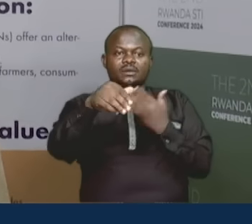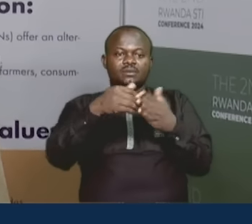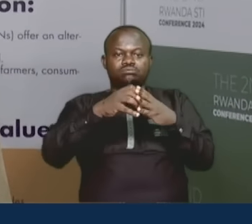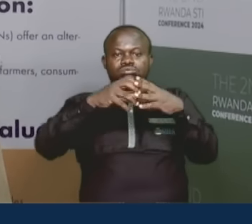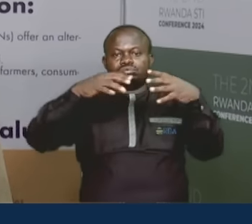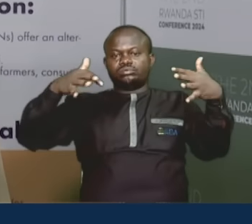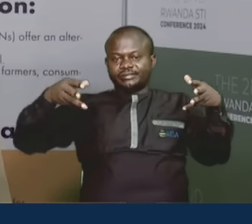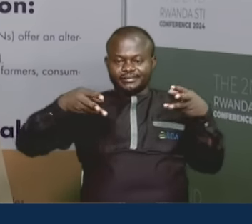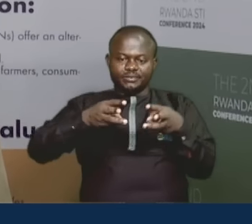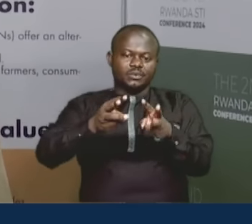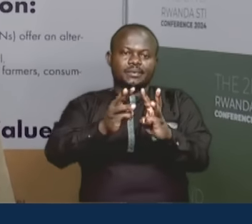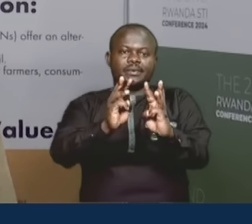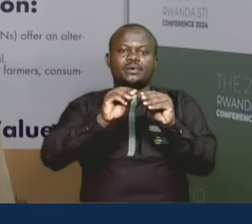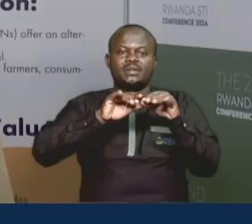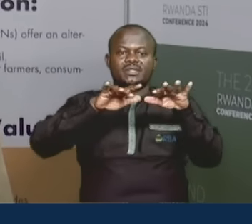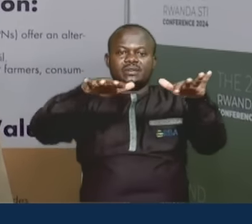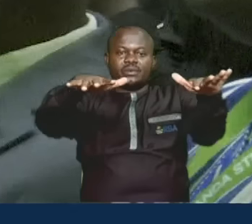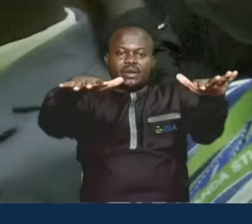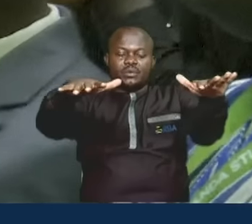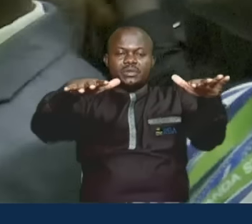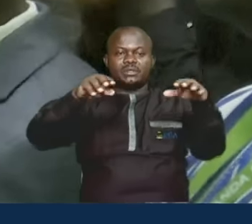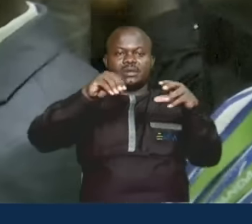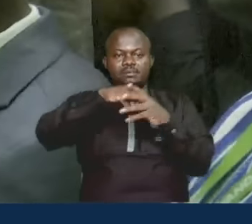no ku buryo zikwirakwizwa mu ma.